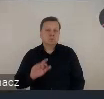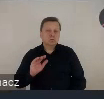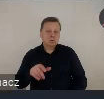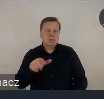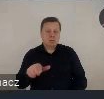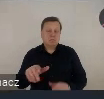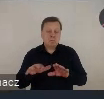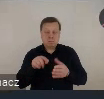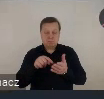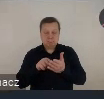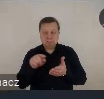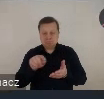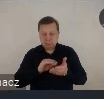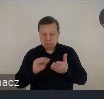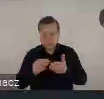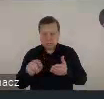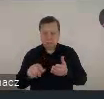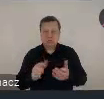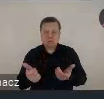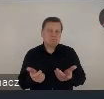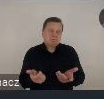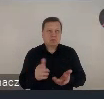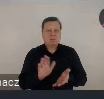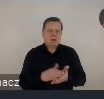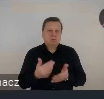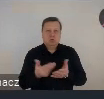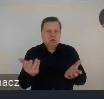punkcie jest opisane, że na przykład